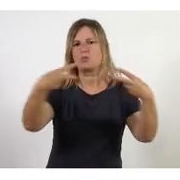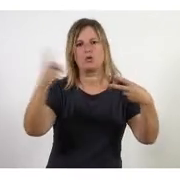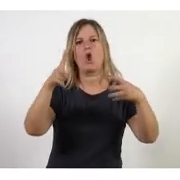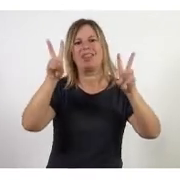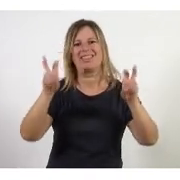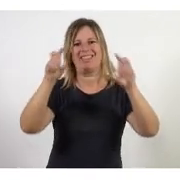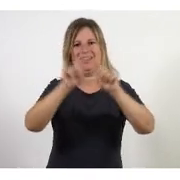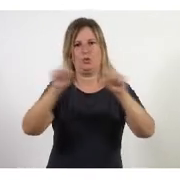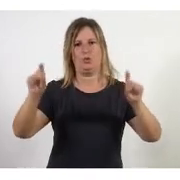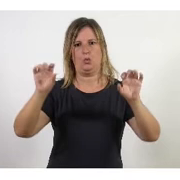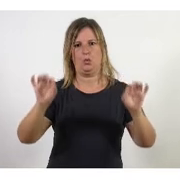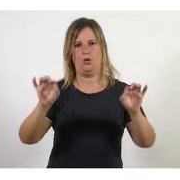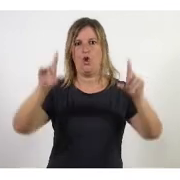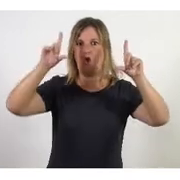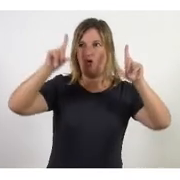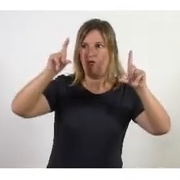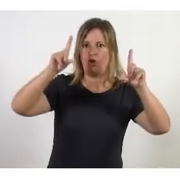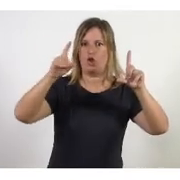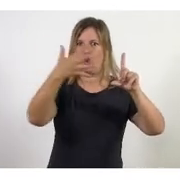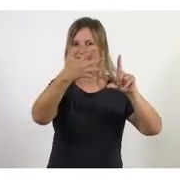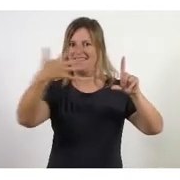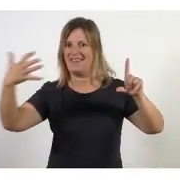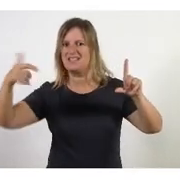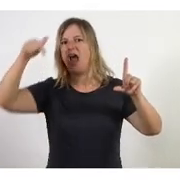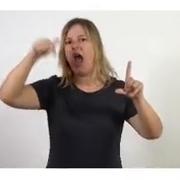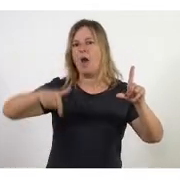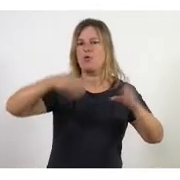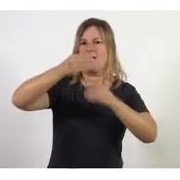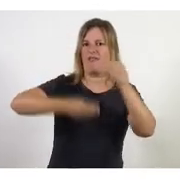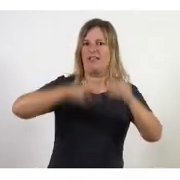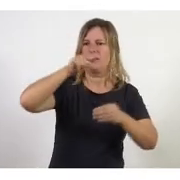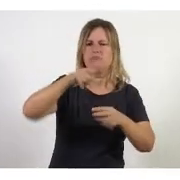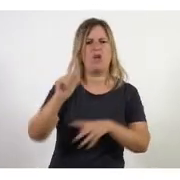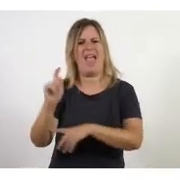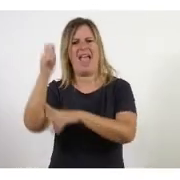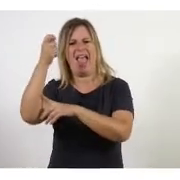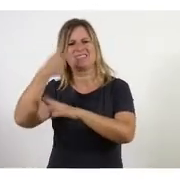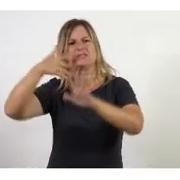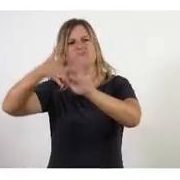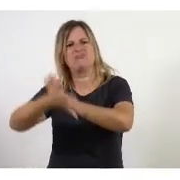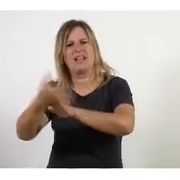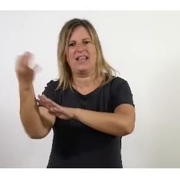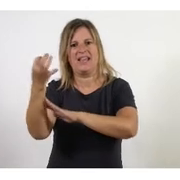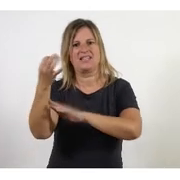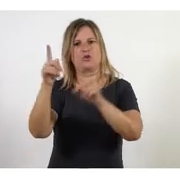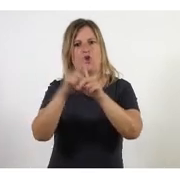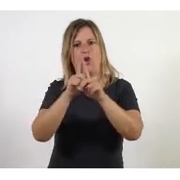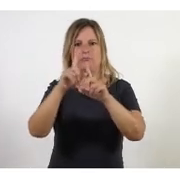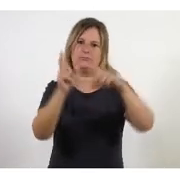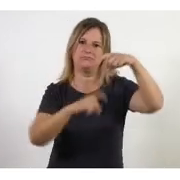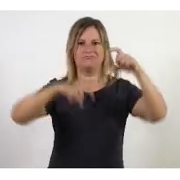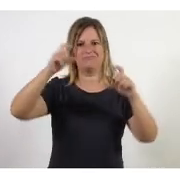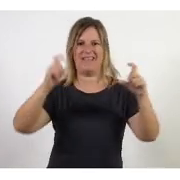títols. Llavors tens les fotos, el text, avui hem fet no sé què, ha estat un èxit i hem parlat d'això. Com les